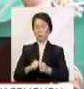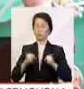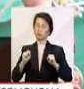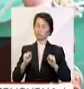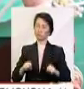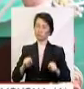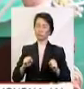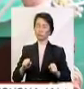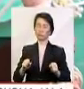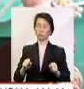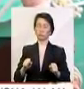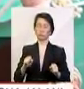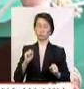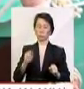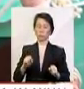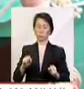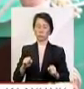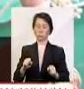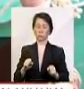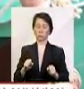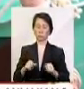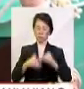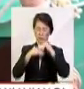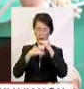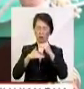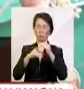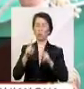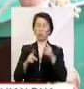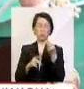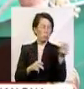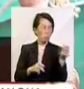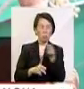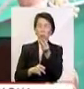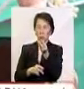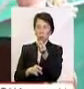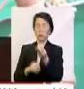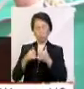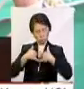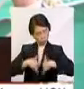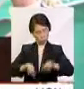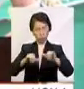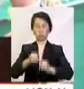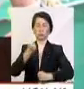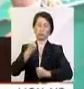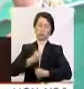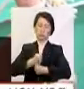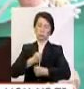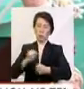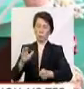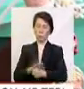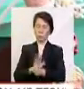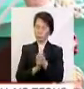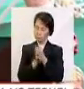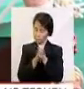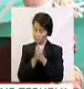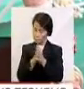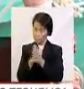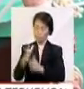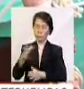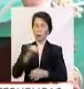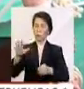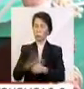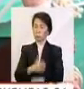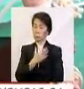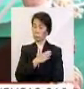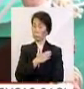keupayaan yang terhad ini, kita akan terus menjalankan tugas dengan penuh dedikasi dan